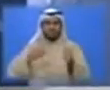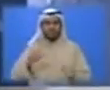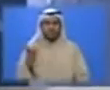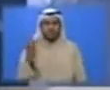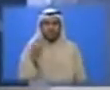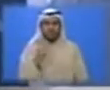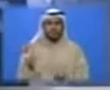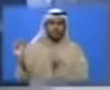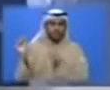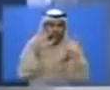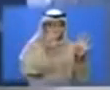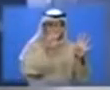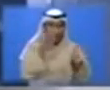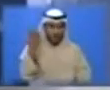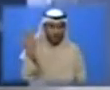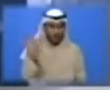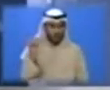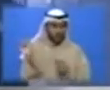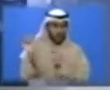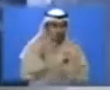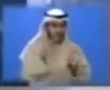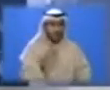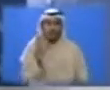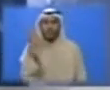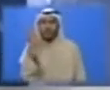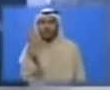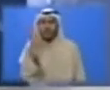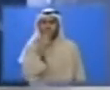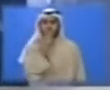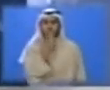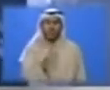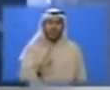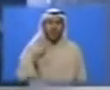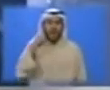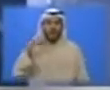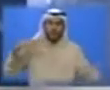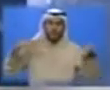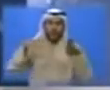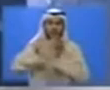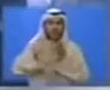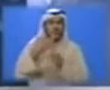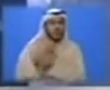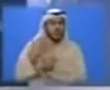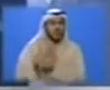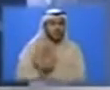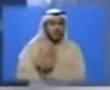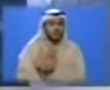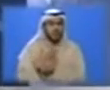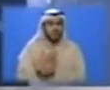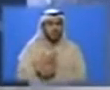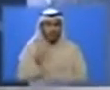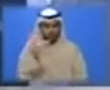9 أشهر اللي طافت، تقريبا 73,000 حادث. نسبة مسببات الحوادث هذه